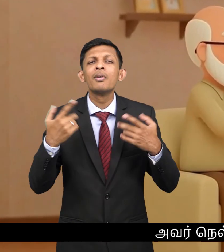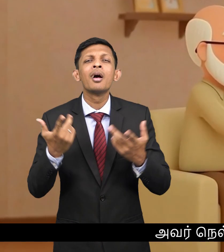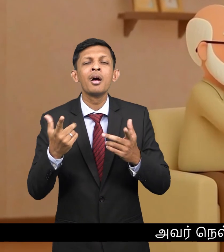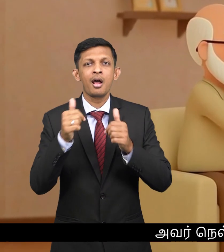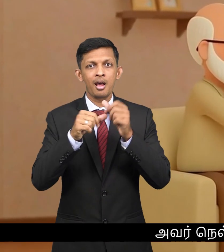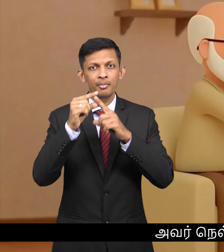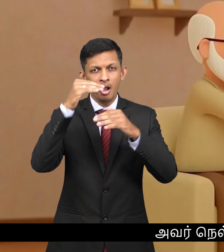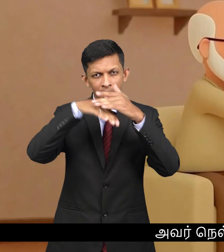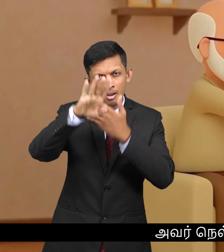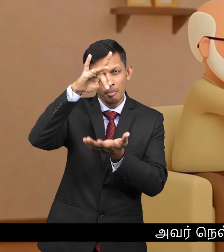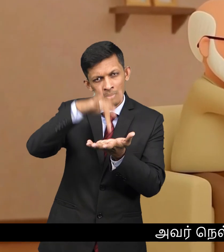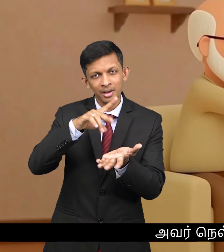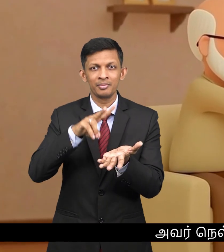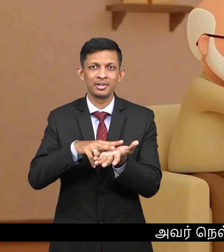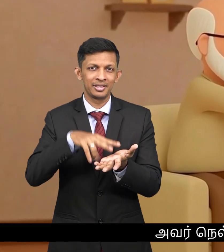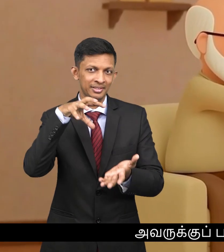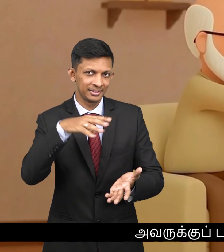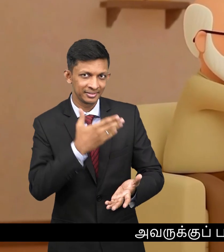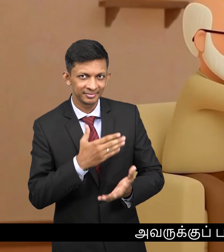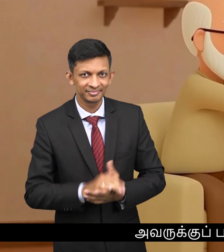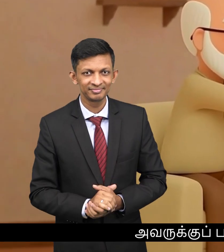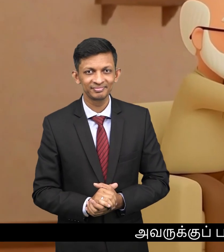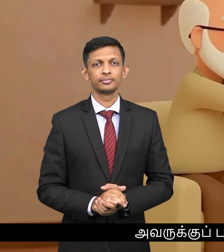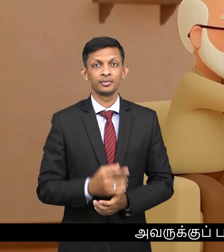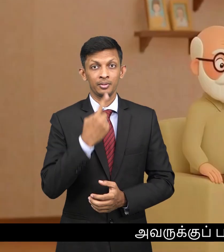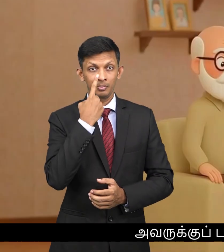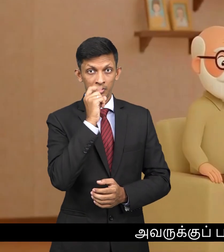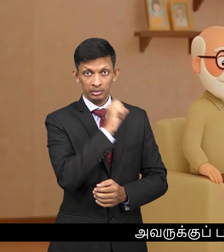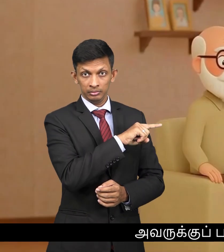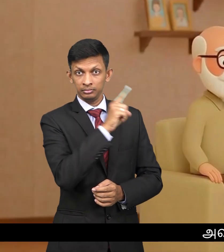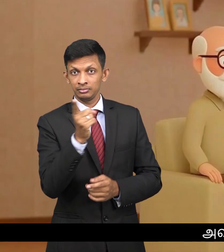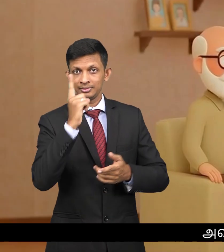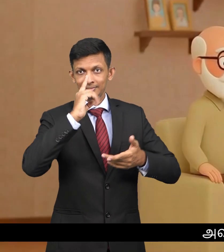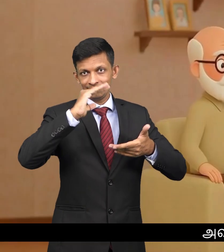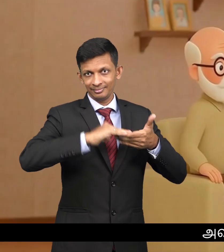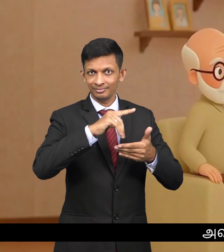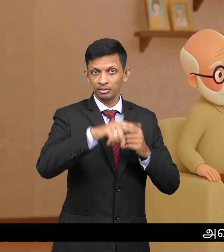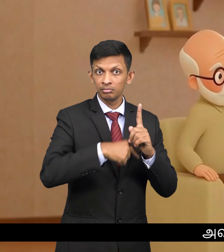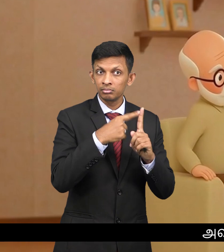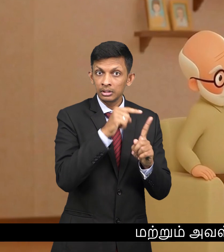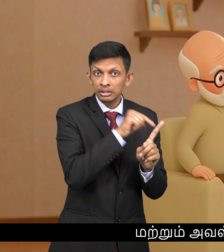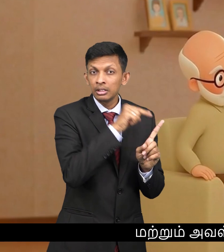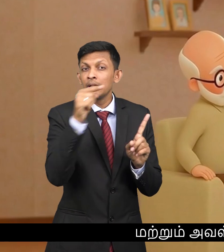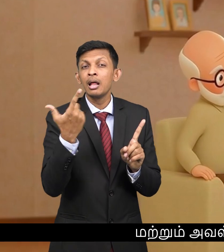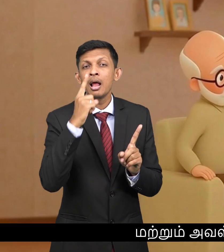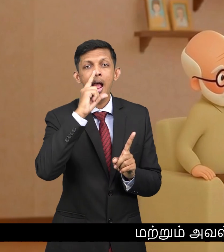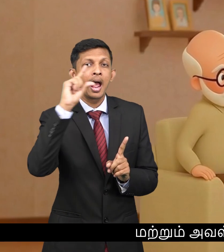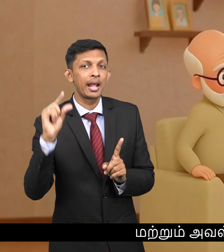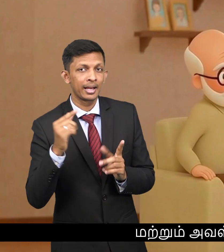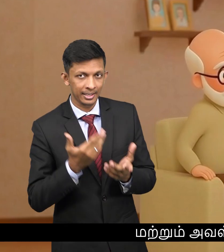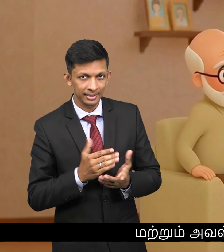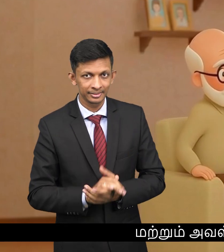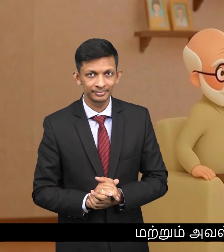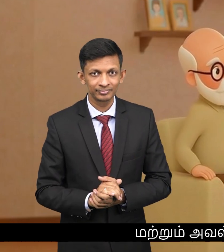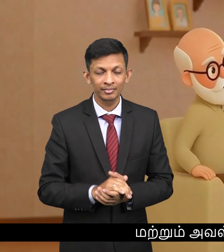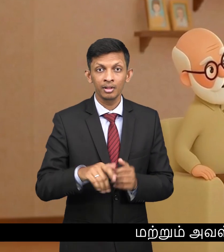சகோதரர். அவர் நெல்லூரில் வாழ்கிறார். அவருக்கு பக்கத்தில் உள்ள பெண் அவரது மனைவி மற்றும் அவள்